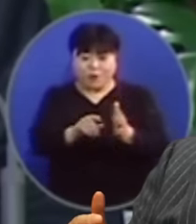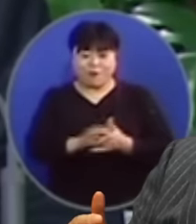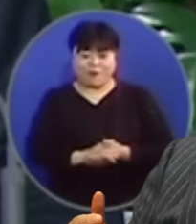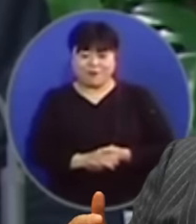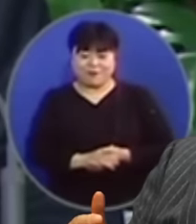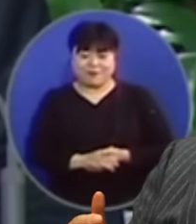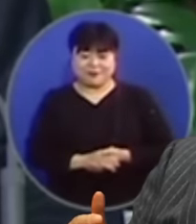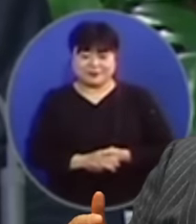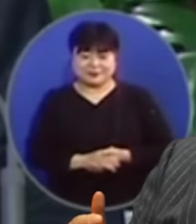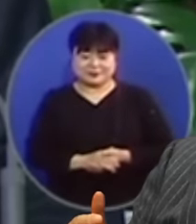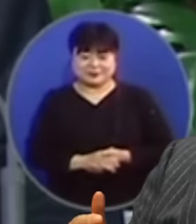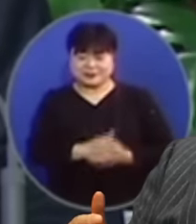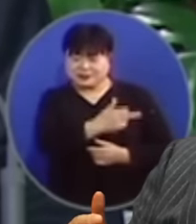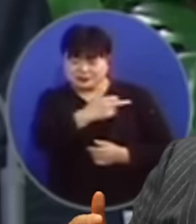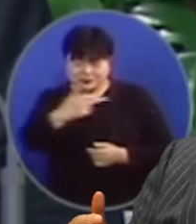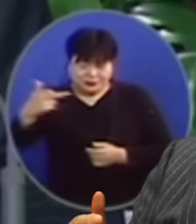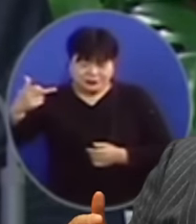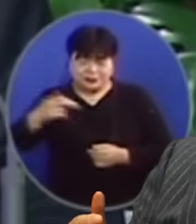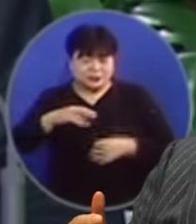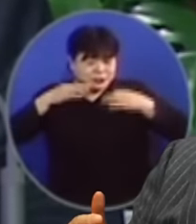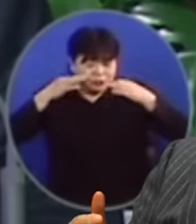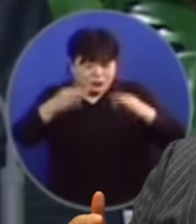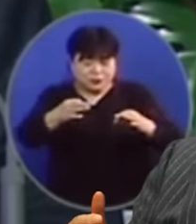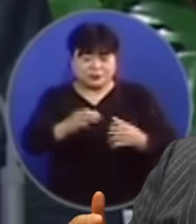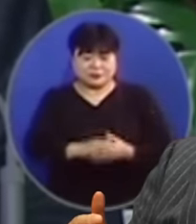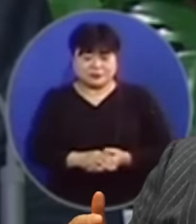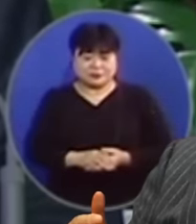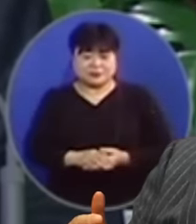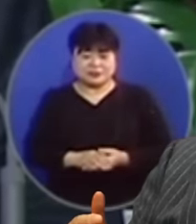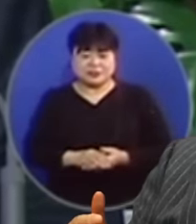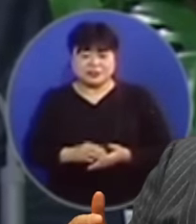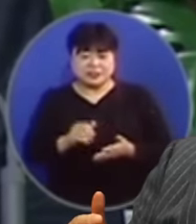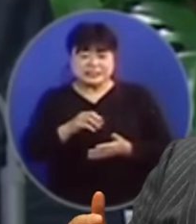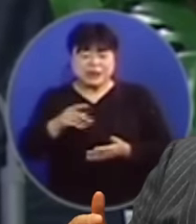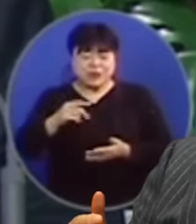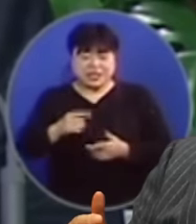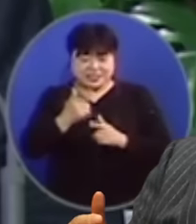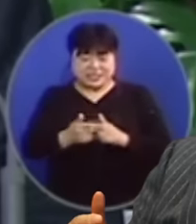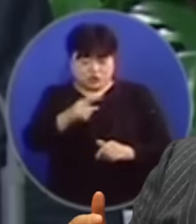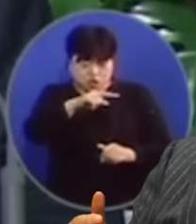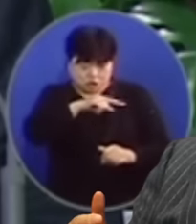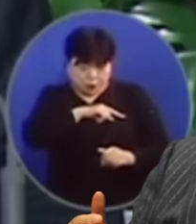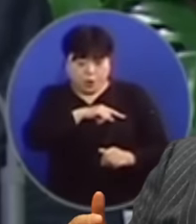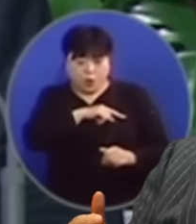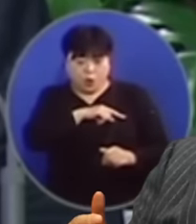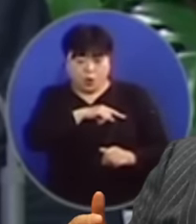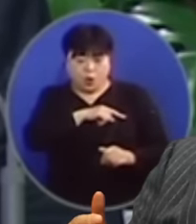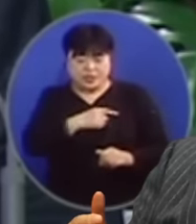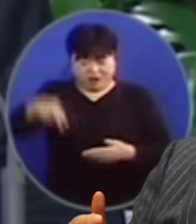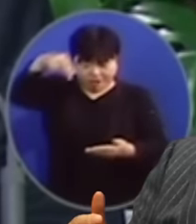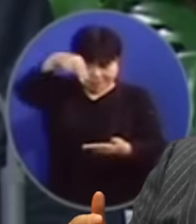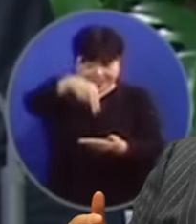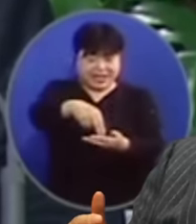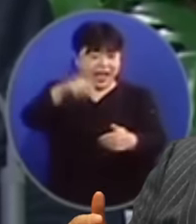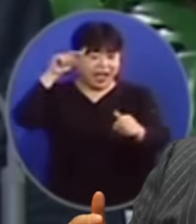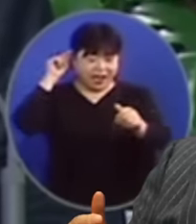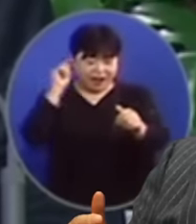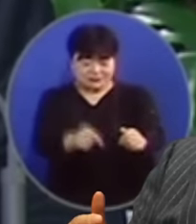그래서 제가 큰 소리를 말했습니다. 사무엘, 나사렛 예수 그리스도 이름으로 일어나라!